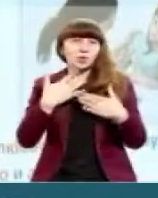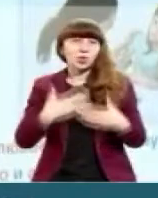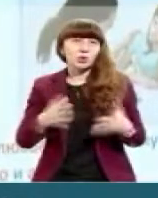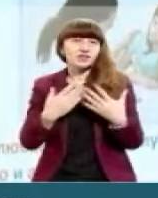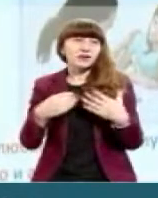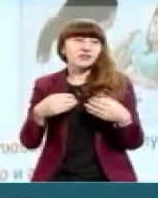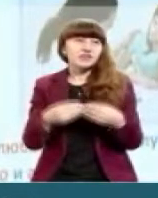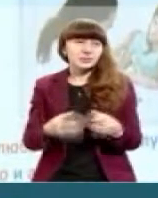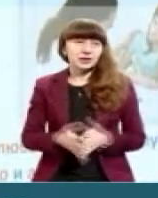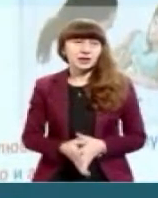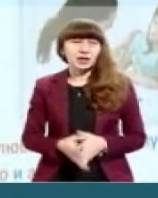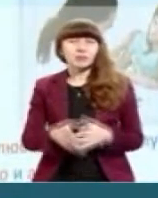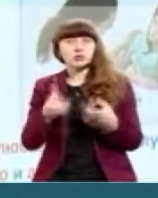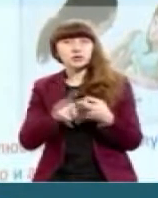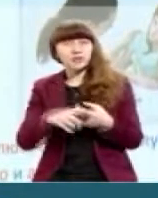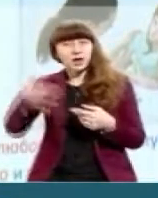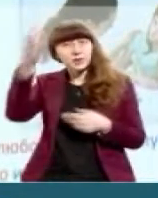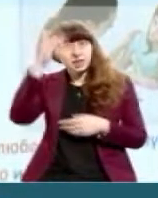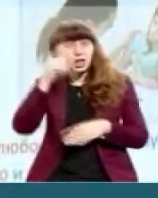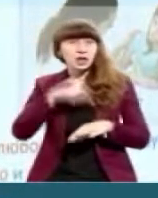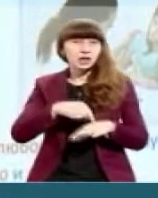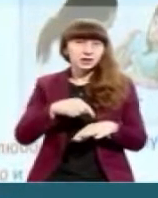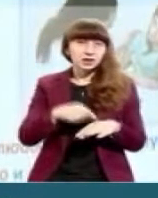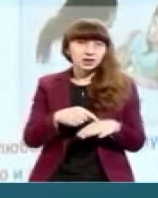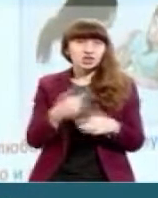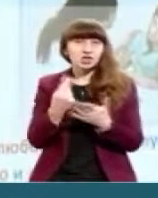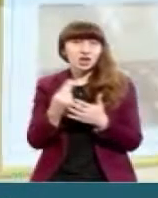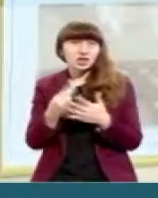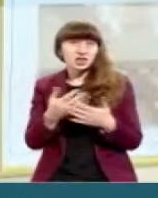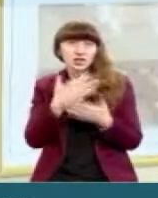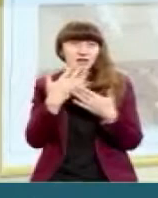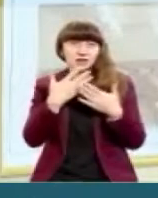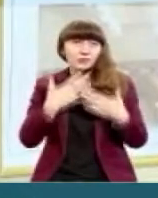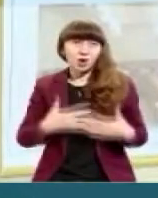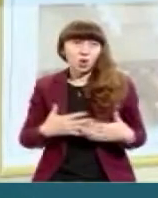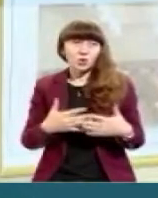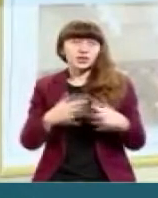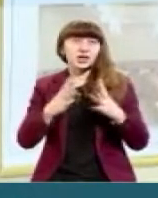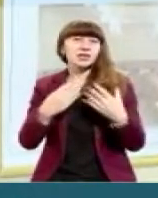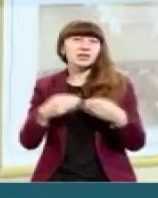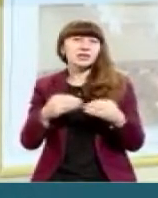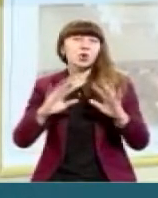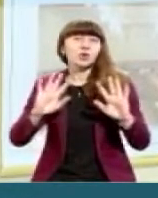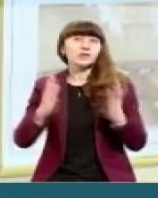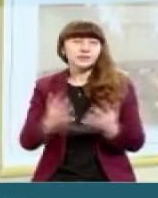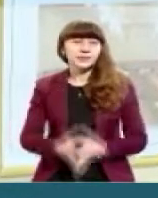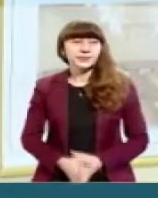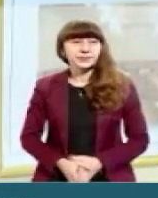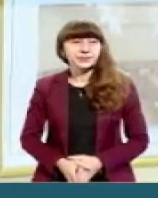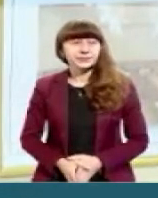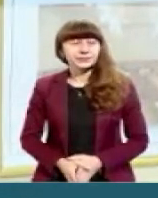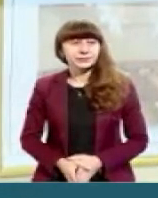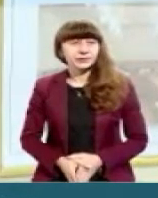Оған психологиялық, моральдық және материалдық факторлар әсер етуі мүмкін. Жыл басынан бері жедел алдын алу шараларын жүргізген